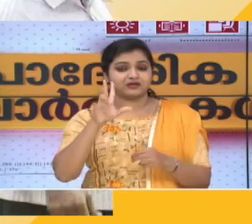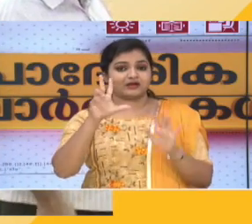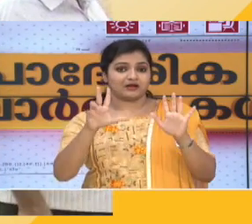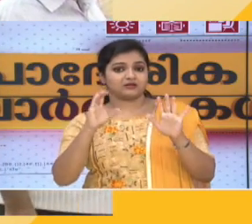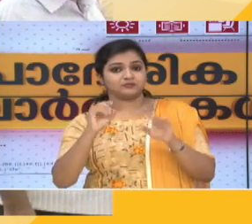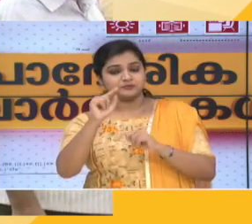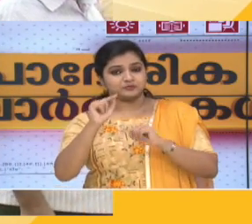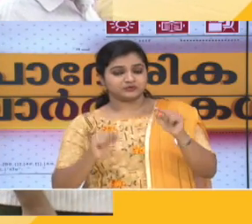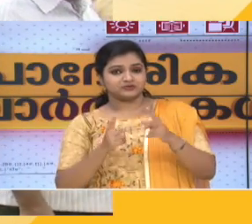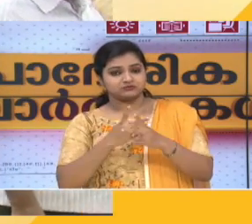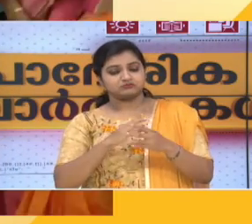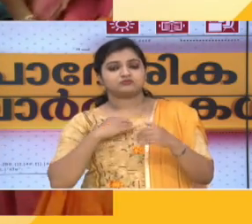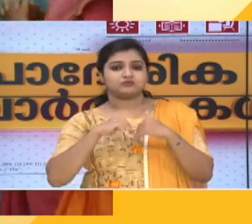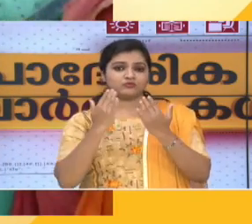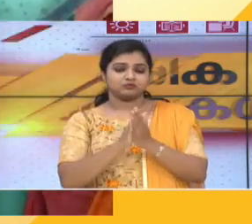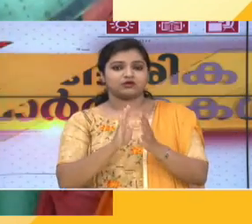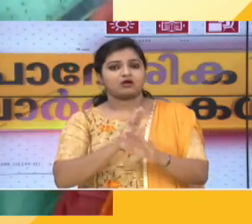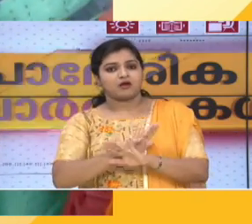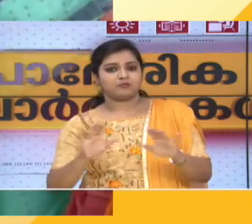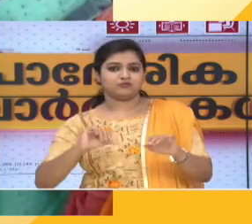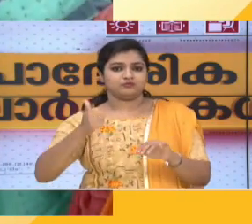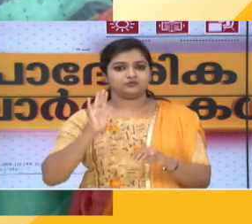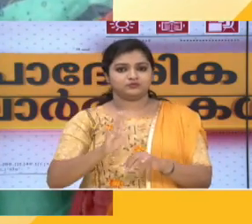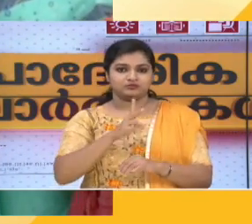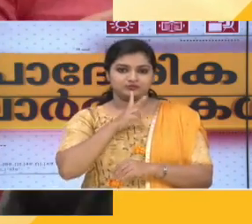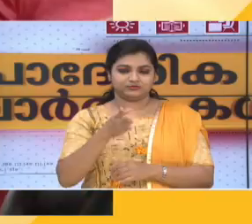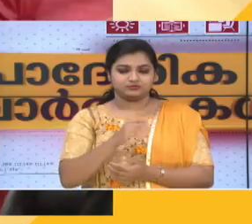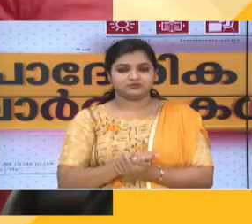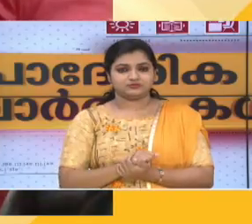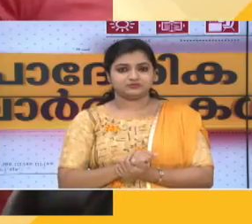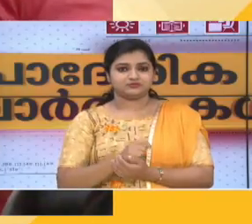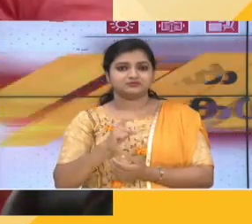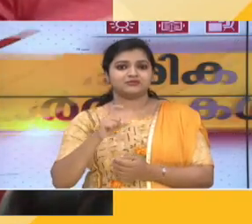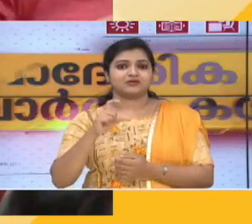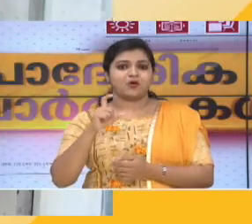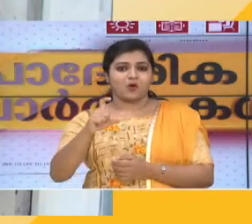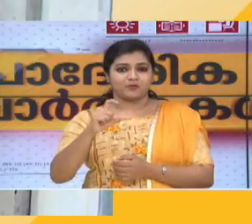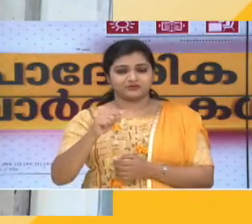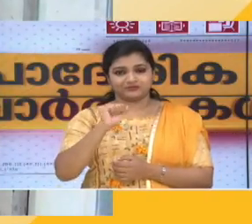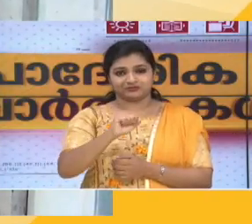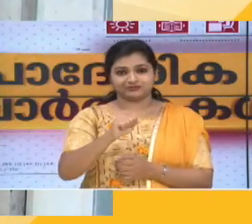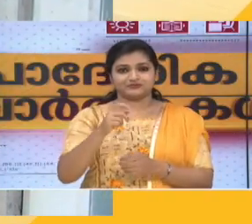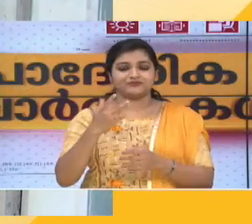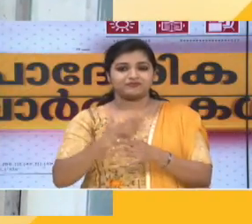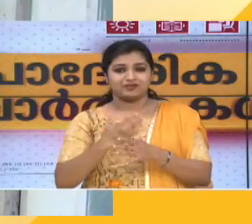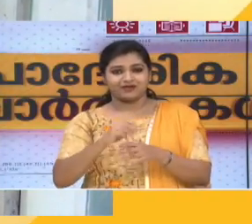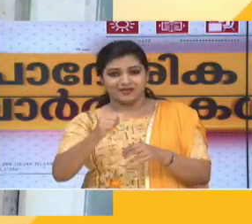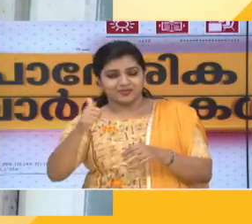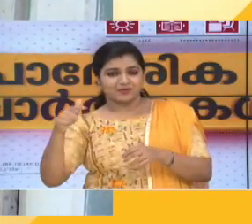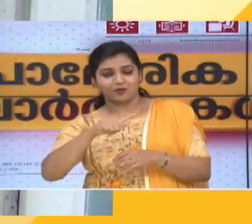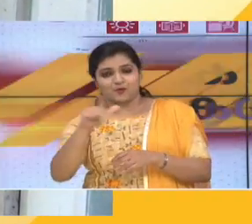80% പൂർത്തീകരിച്ച് ഉദ്ഘാടനം ചെയ്തു കഴിഞ്ഞു. നഗരസഭാ ജീവനക്കാർക്കും സ്ഥാനമൊഴിയുന്ന മേയറെക്കുറിച്ച് 1000 നാവാണ്. എപ്പോഴും ചിരിച്ചുകൊണ്ടായിരിക്കും